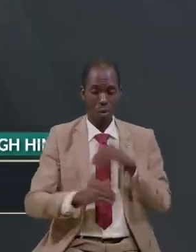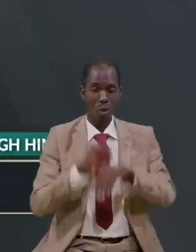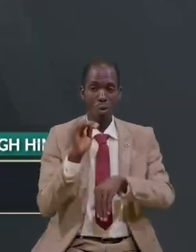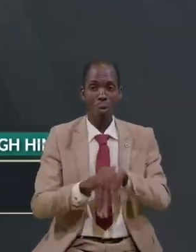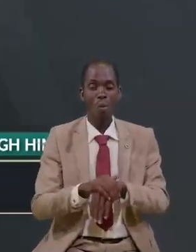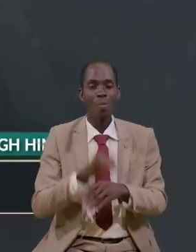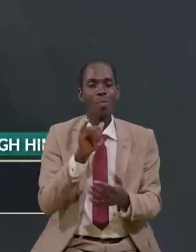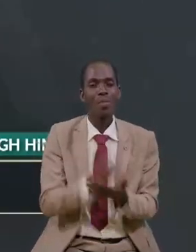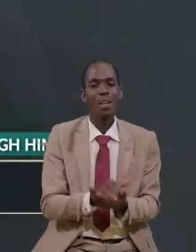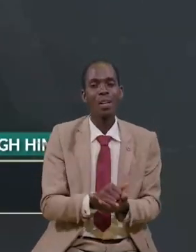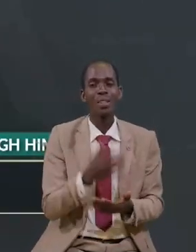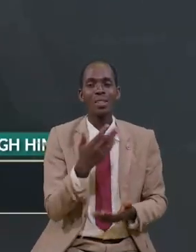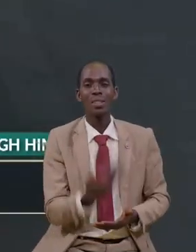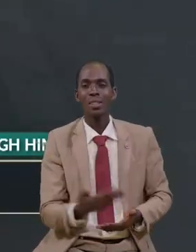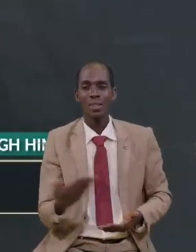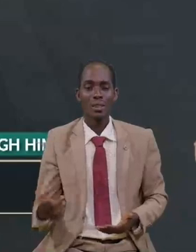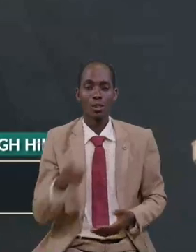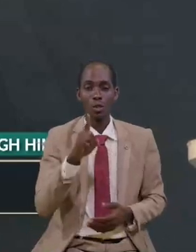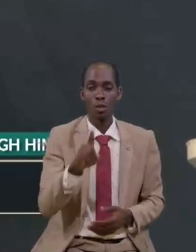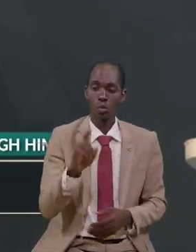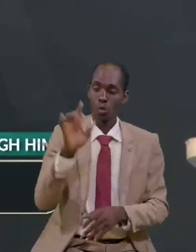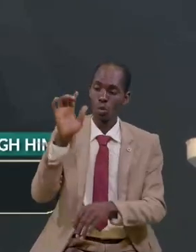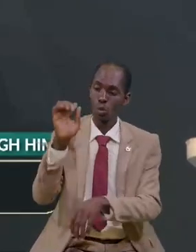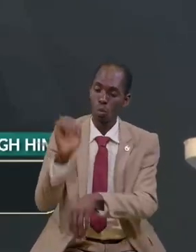cette chose sur laquelle